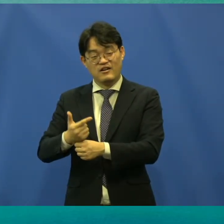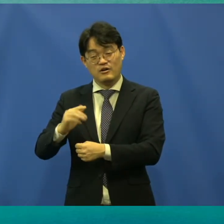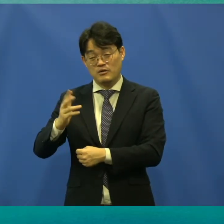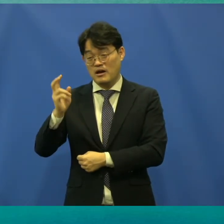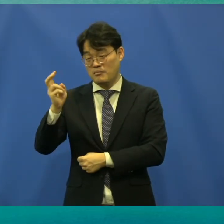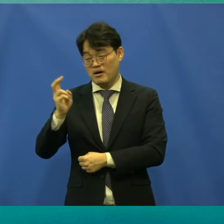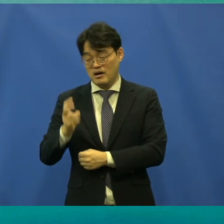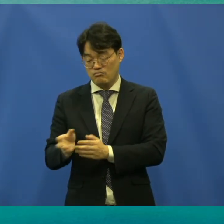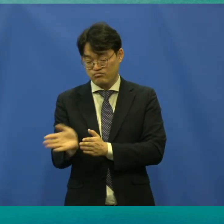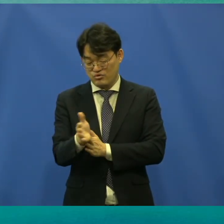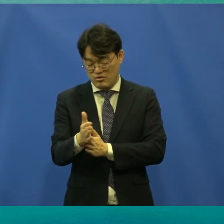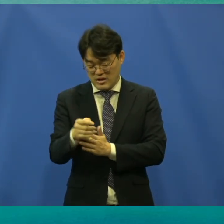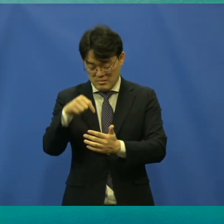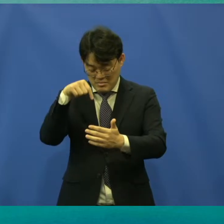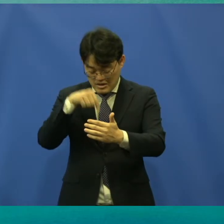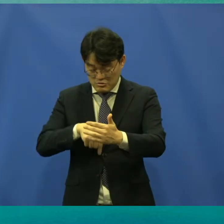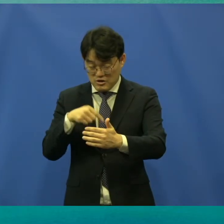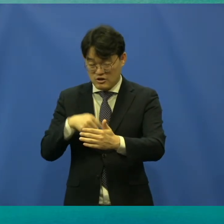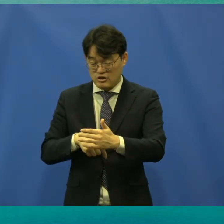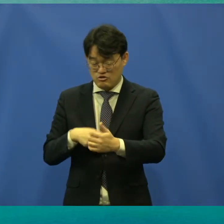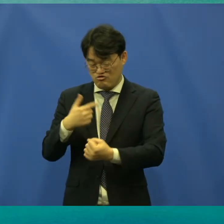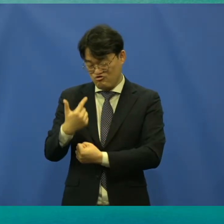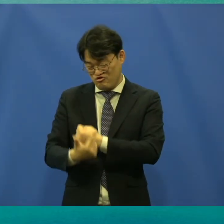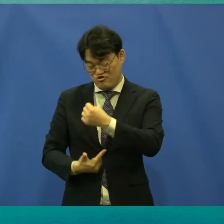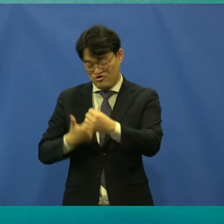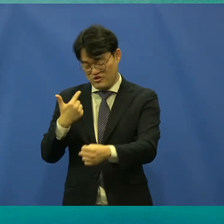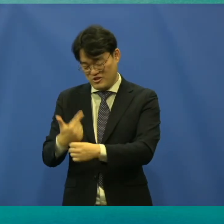물고기 배속이라 할지라도 그래 한